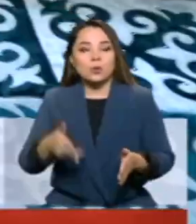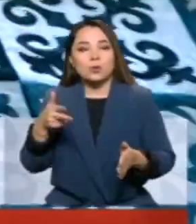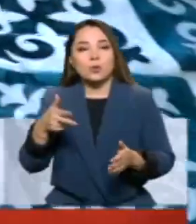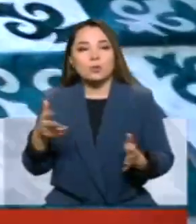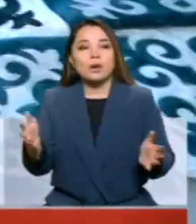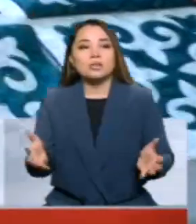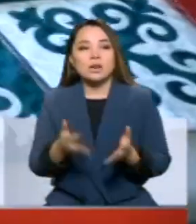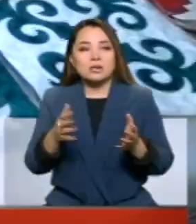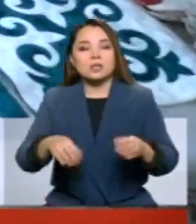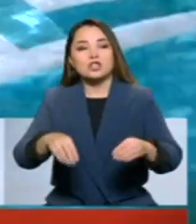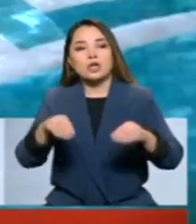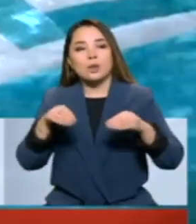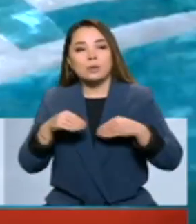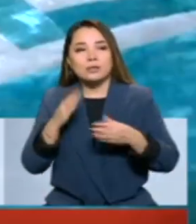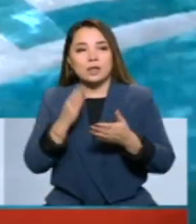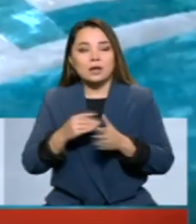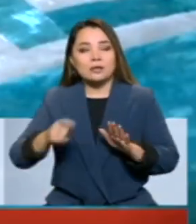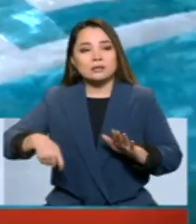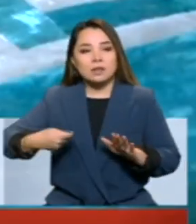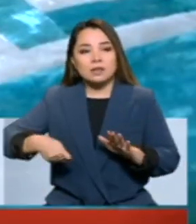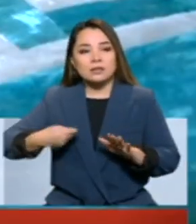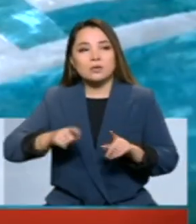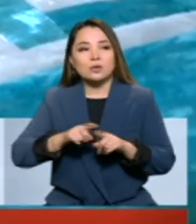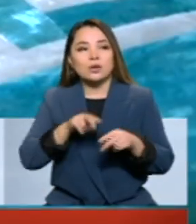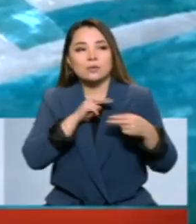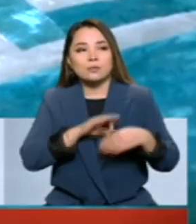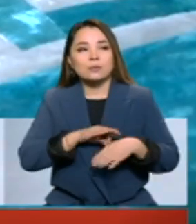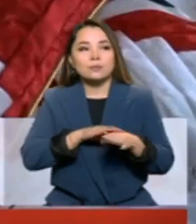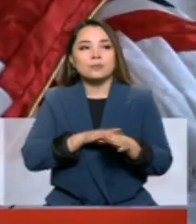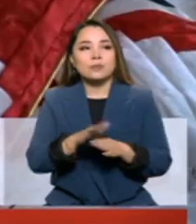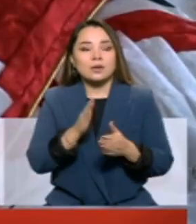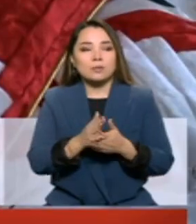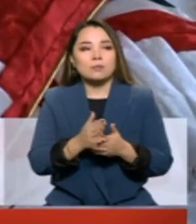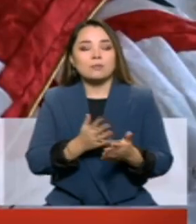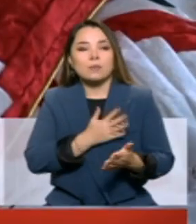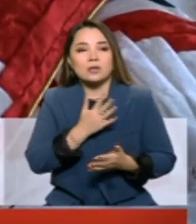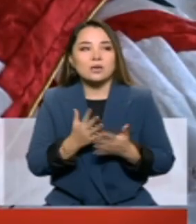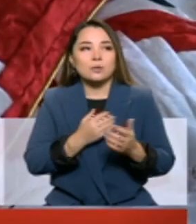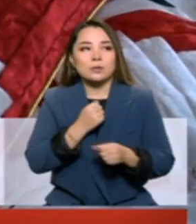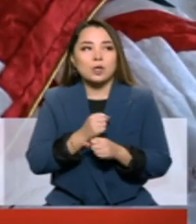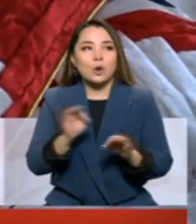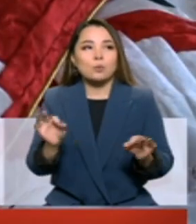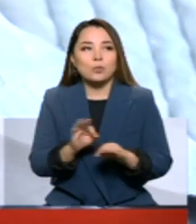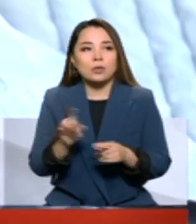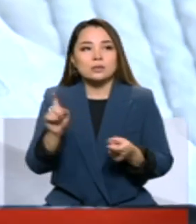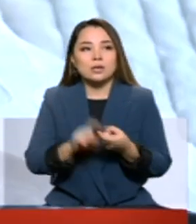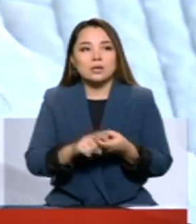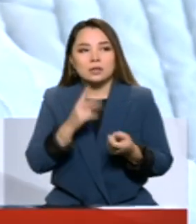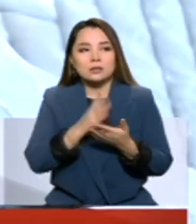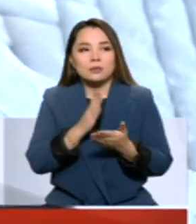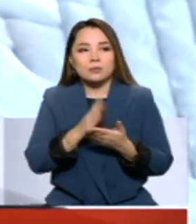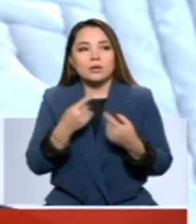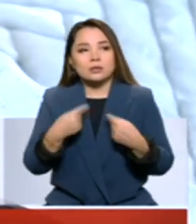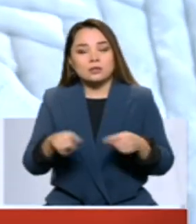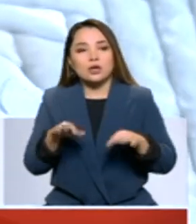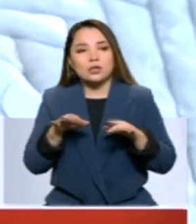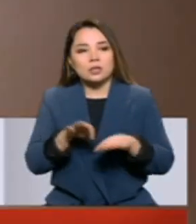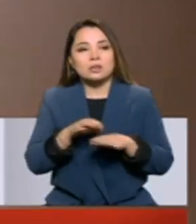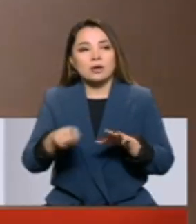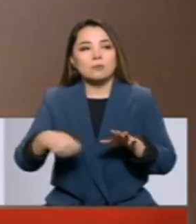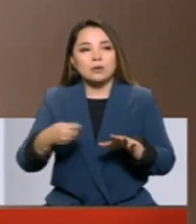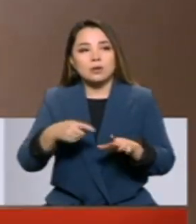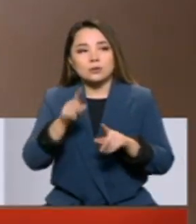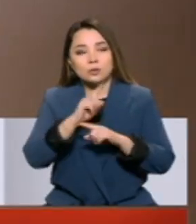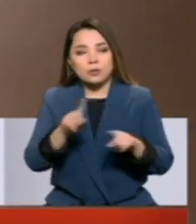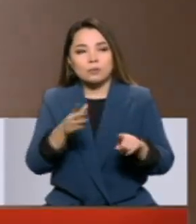пен жапқыштар тіккен, ал тігін машинасының даусын еңбекке жетелеуде мотивация беретін музыкаға балайды. Басқа шаруалармен машина тікпей